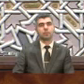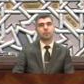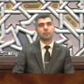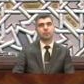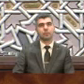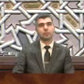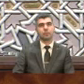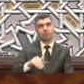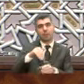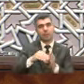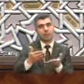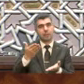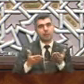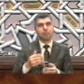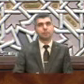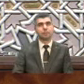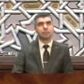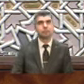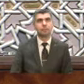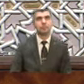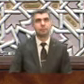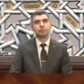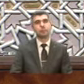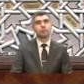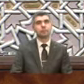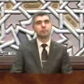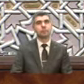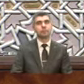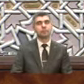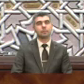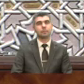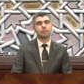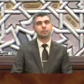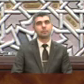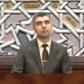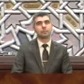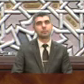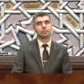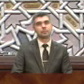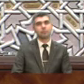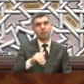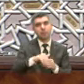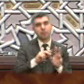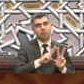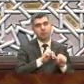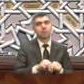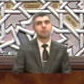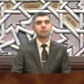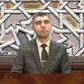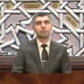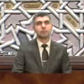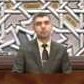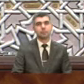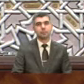فريق الاستقلالي تفضل. عفوا سؤال لا، فريق التجمع الدستوري تفضلي السيده النائبه.